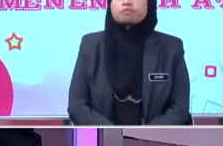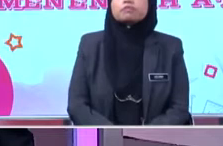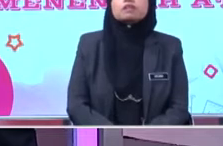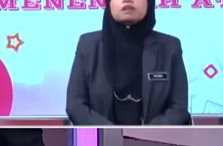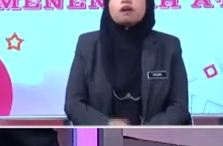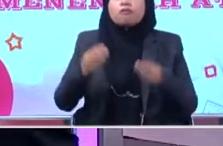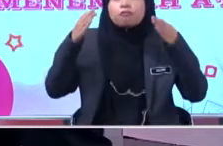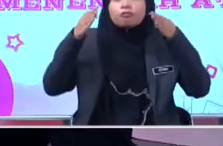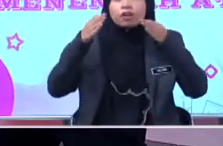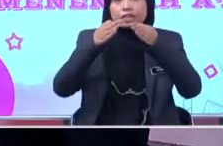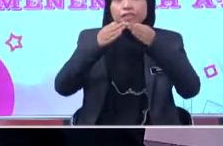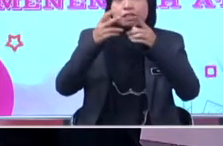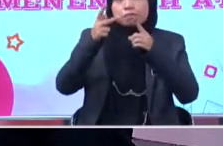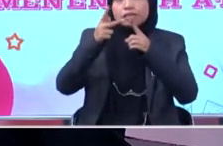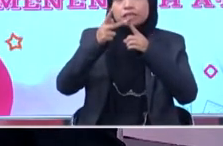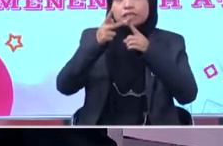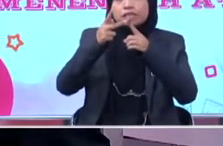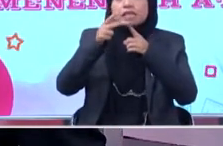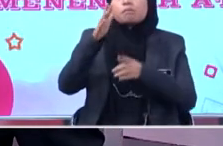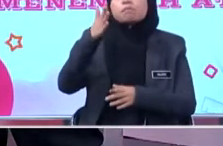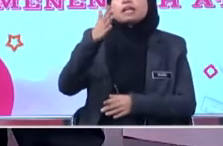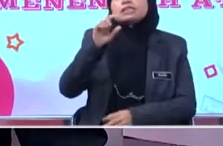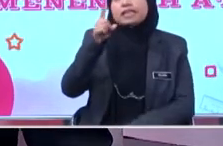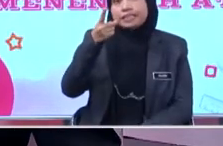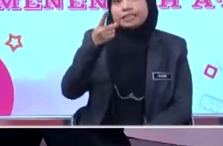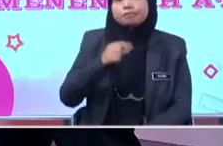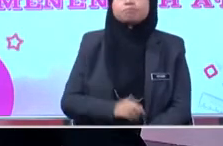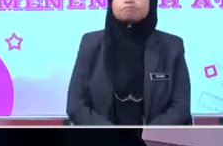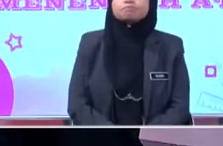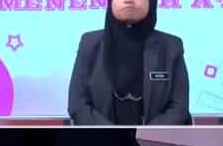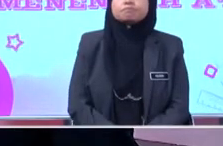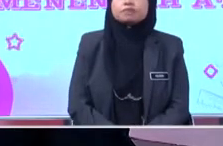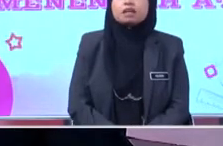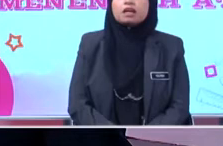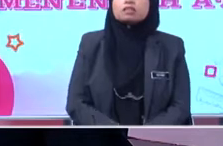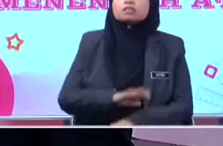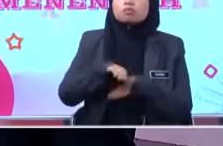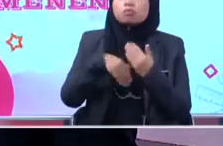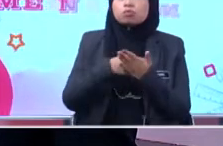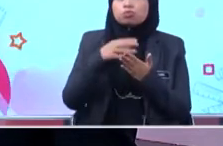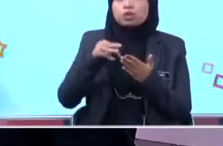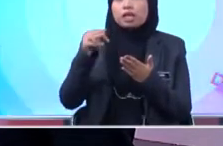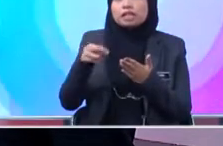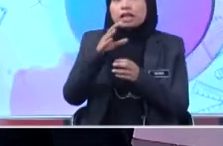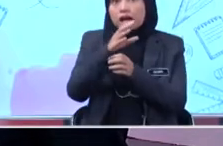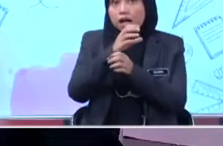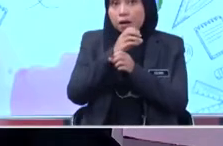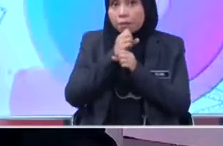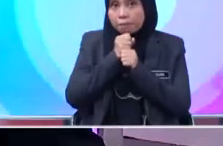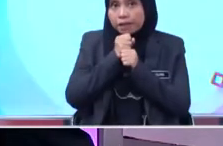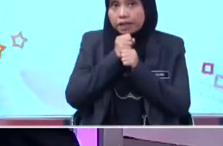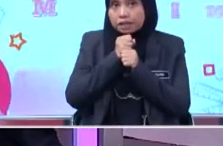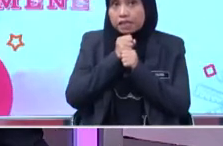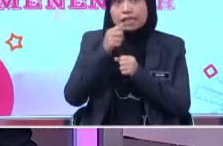fokuskan kode huruf 15 huruf ikhfa Haqiqi harap yeah murid-murid dapat